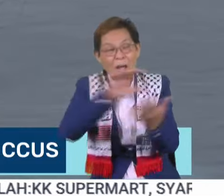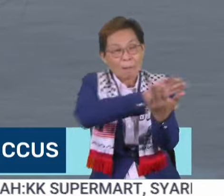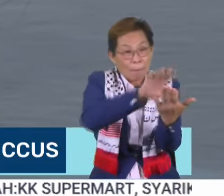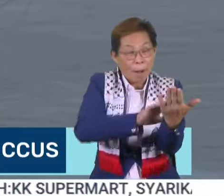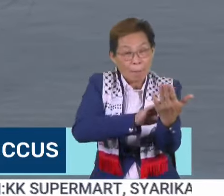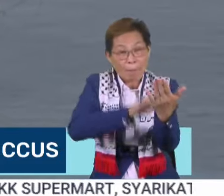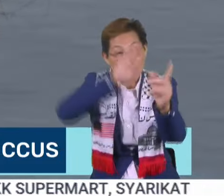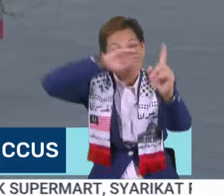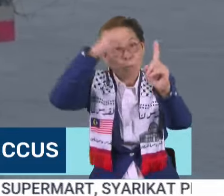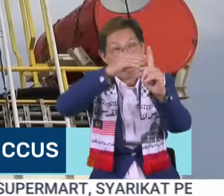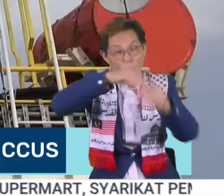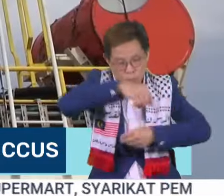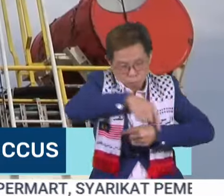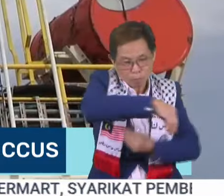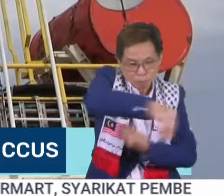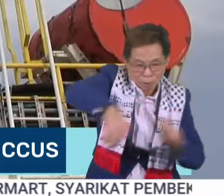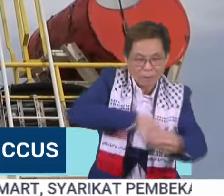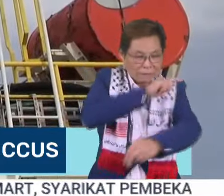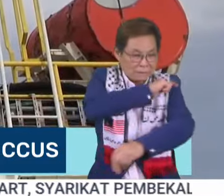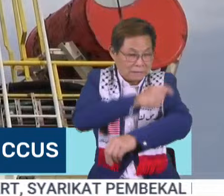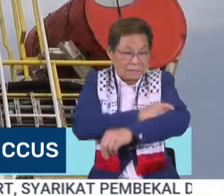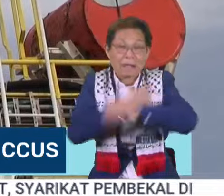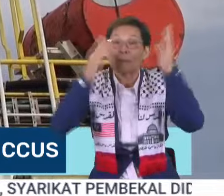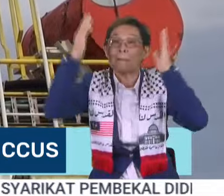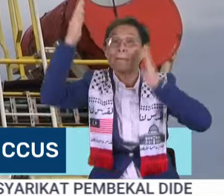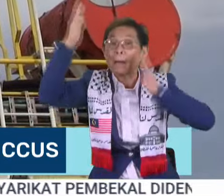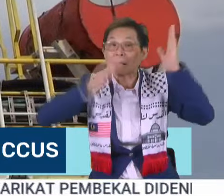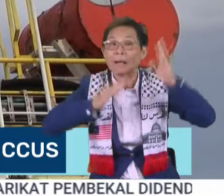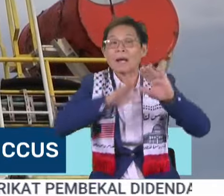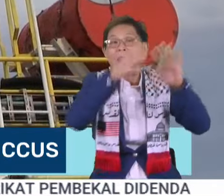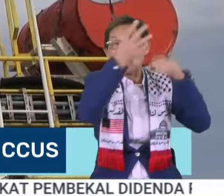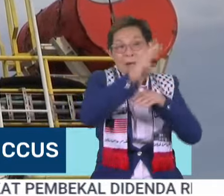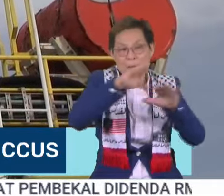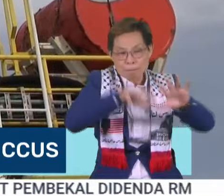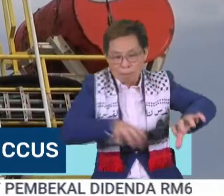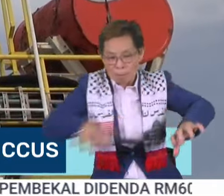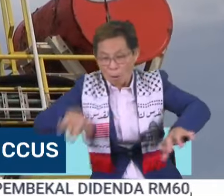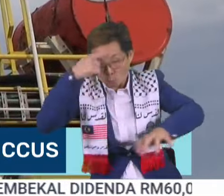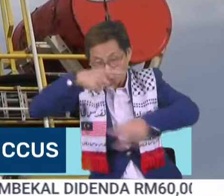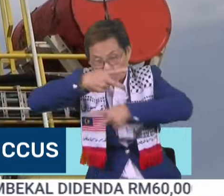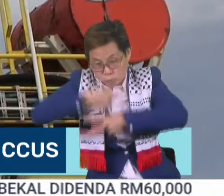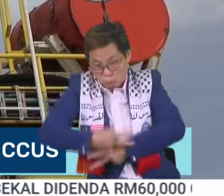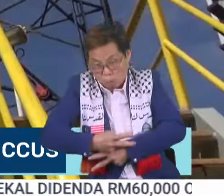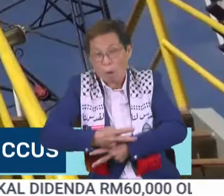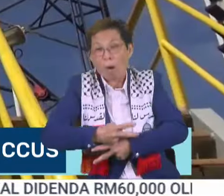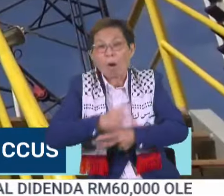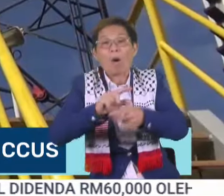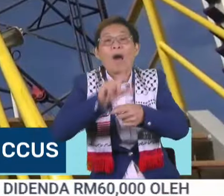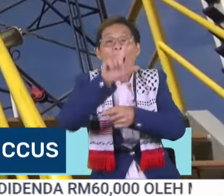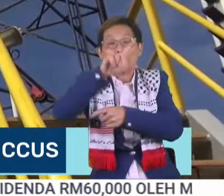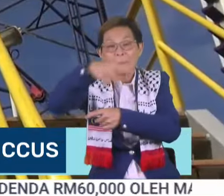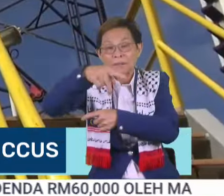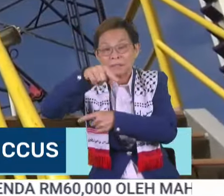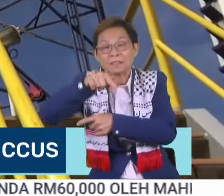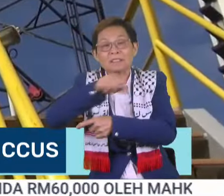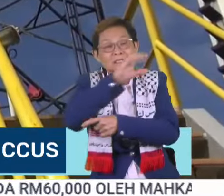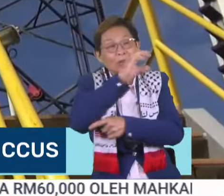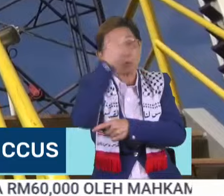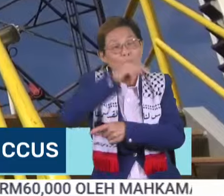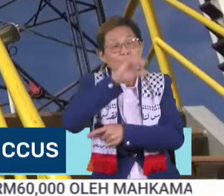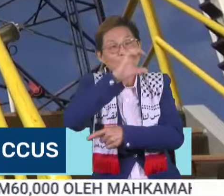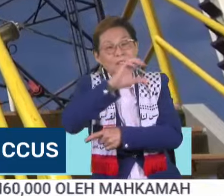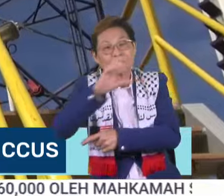hala tuju peralihan tenaga negara. 16 kawasan telah dikenal pasti untuk kawasan penyimpanan yang sesuai untuk